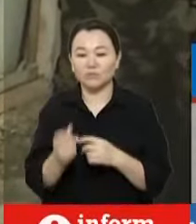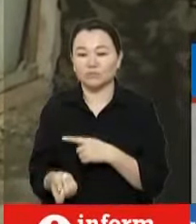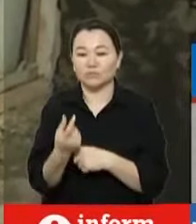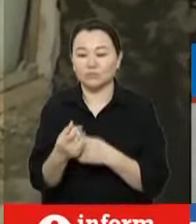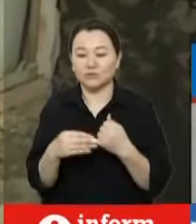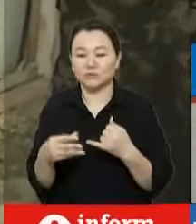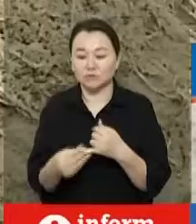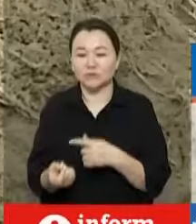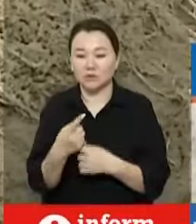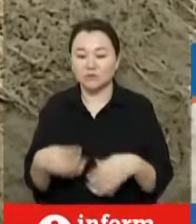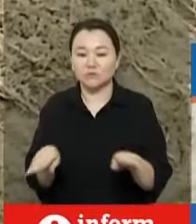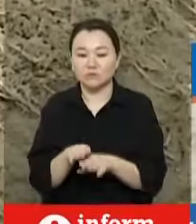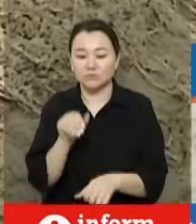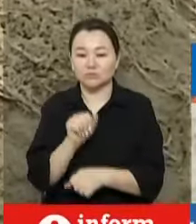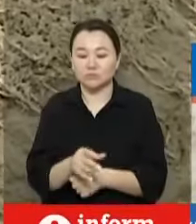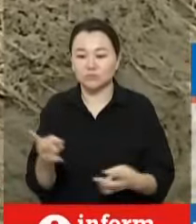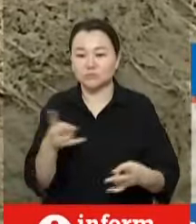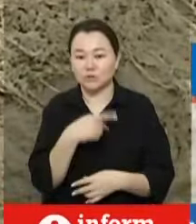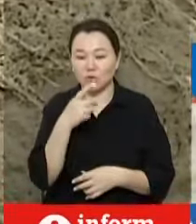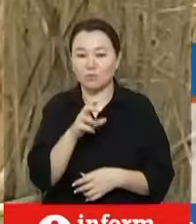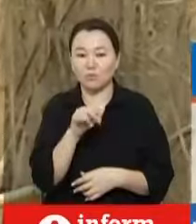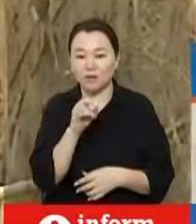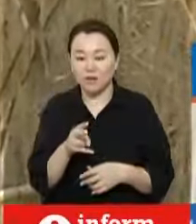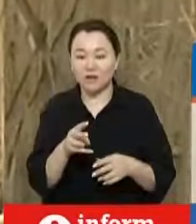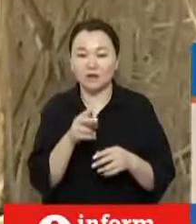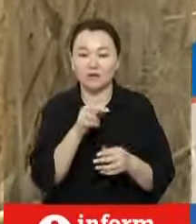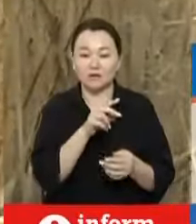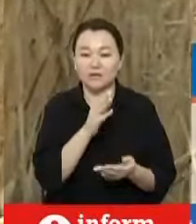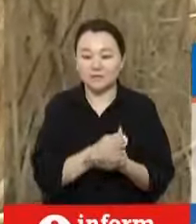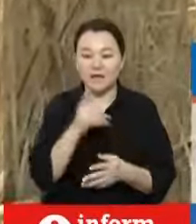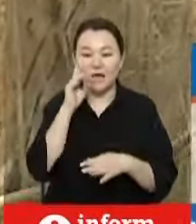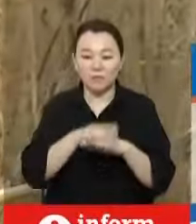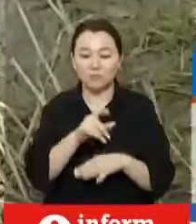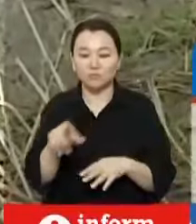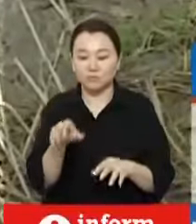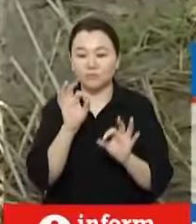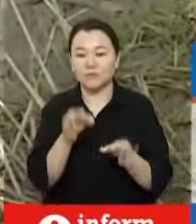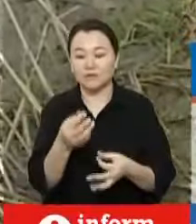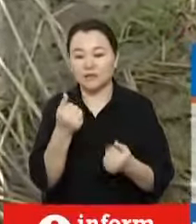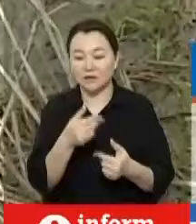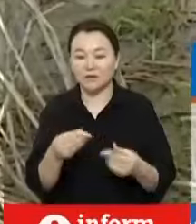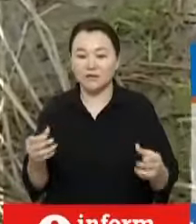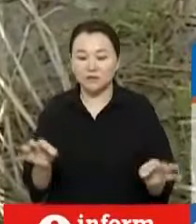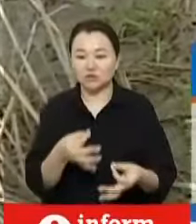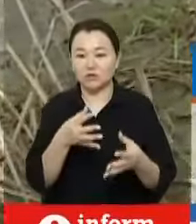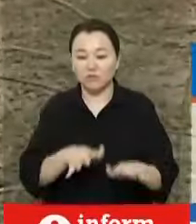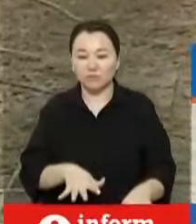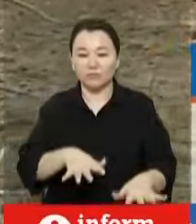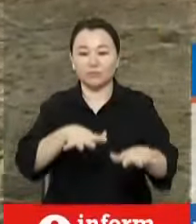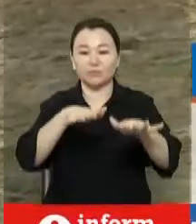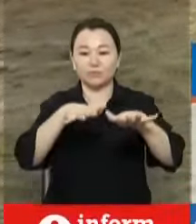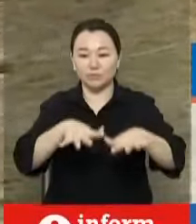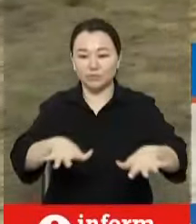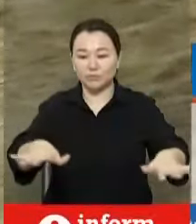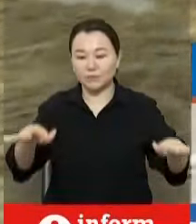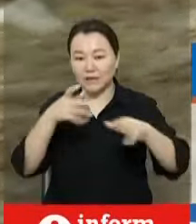соны тоқтату керек, жабу керек дейді. Ауыл іргесінде бұлақ көзінің барын әкімдік қызметкері де растады. Көктем мен күзде су көтеріліп, Османға жайылады екен. Ал